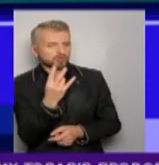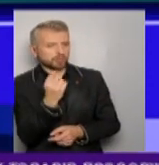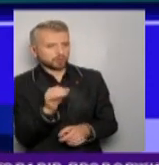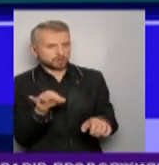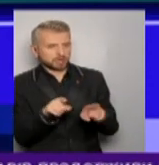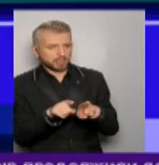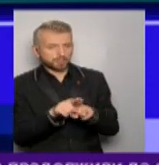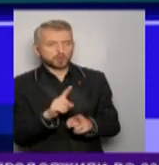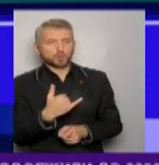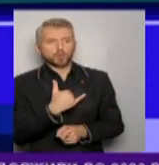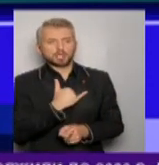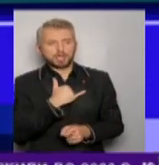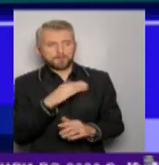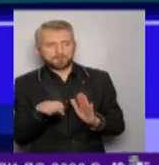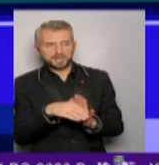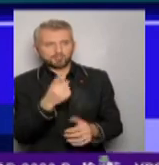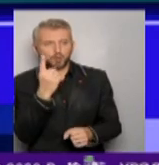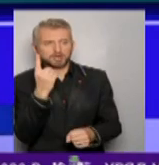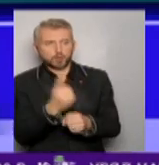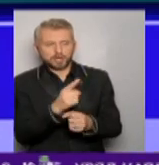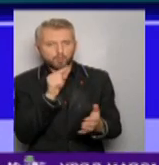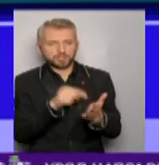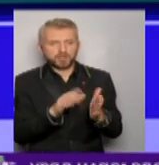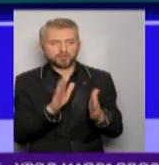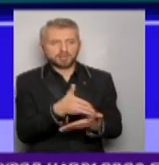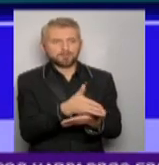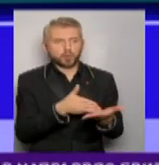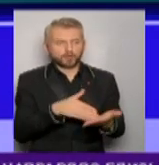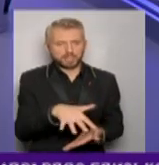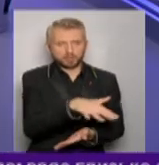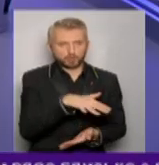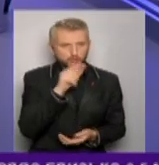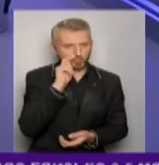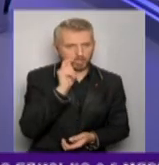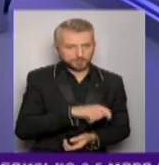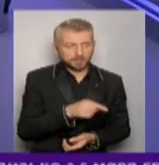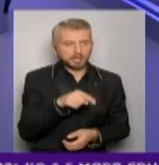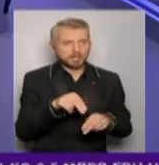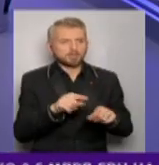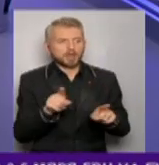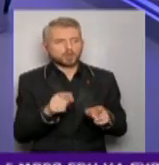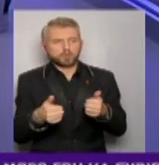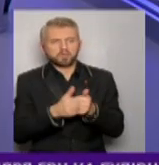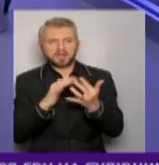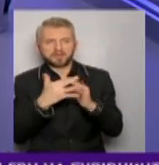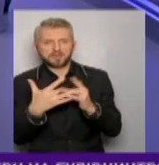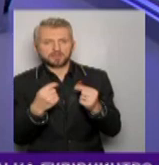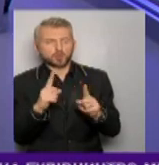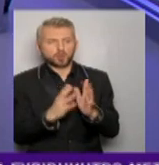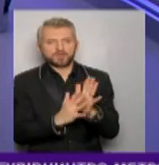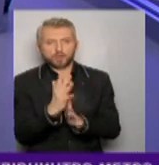наступне. Що в нас під мораторій попадає тільки половина території України. Та земля, що біля сіл, де ми щось